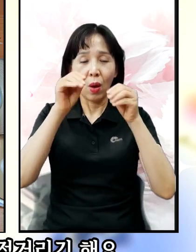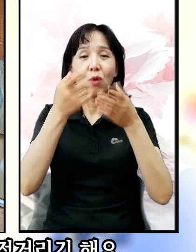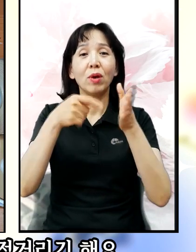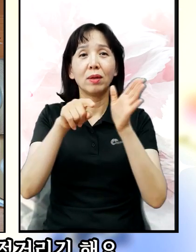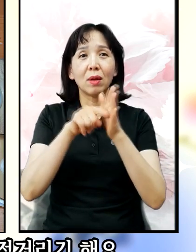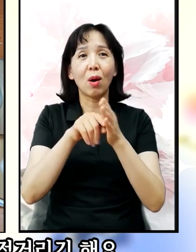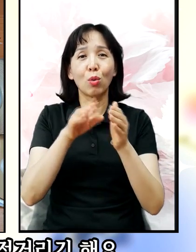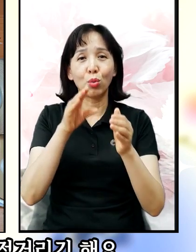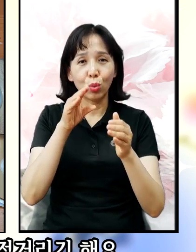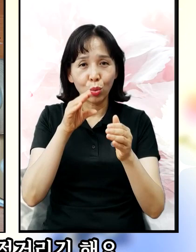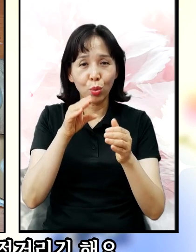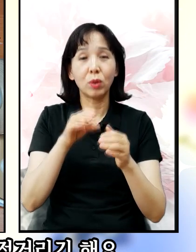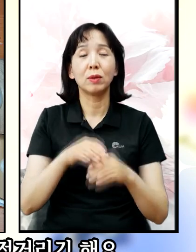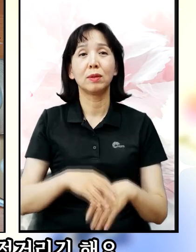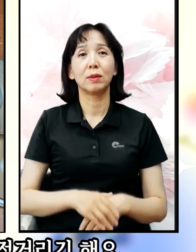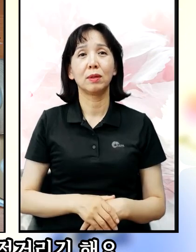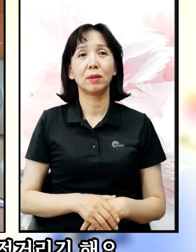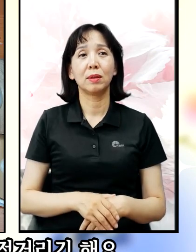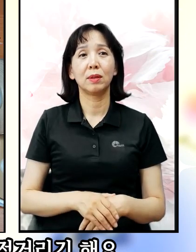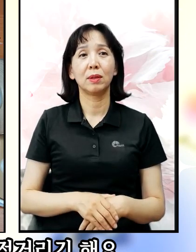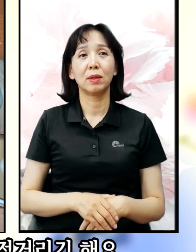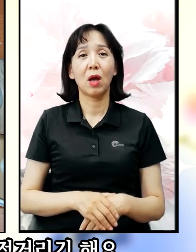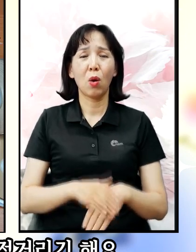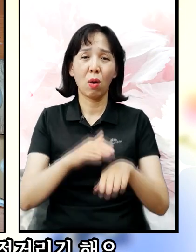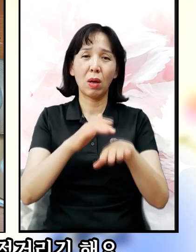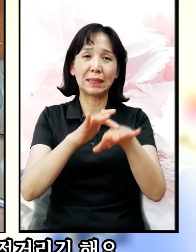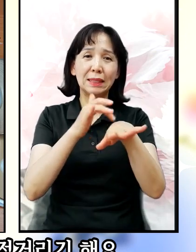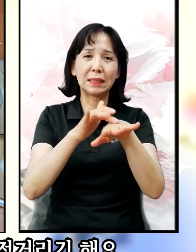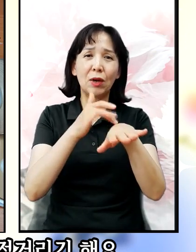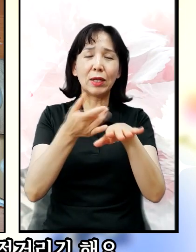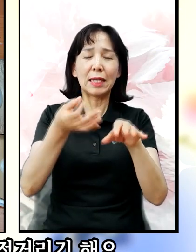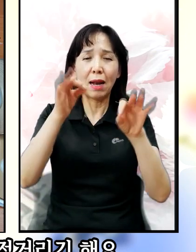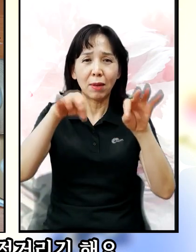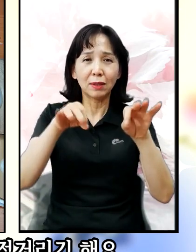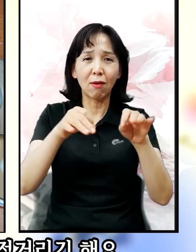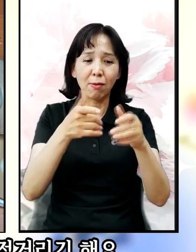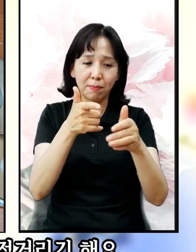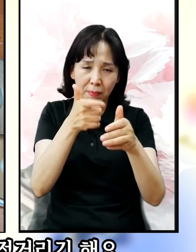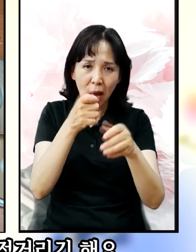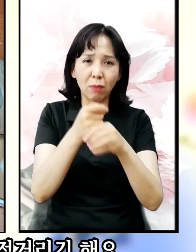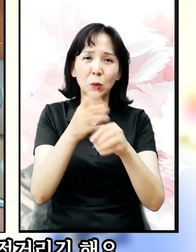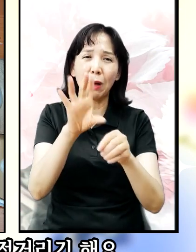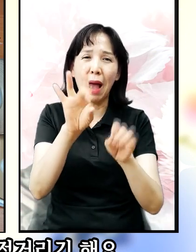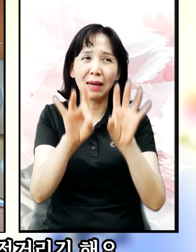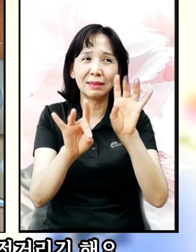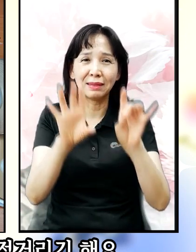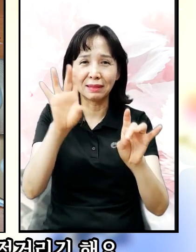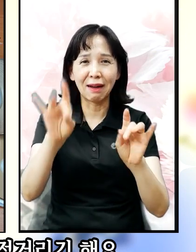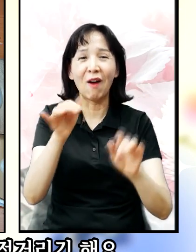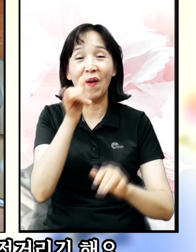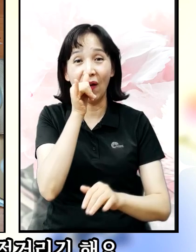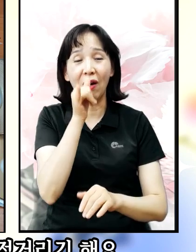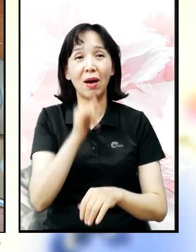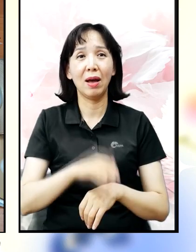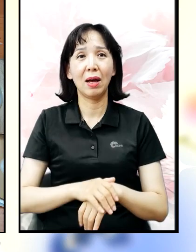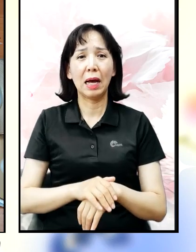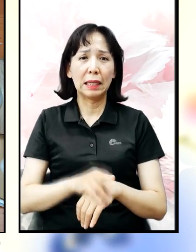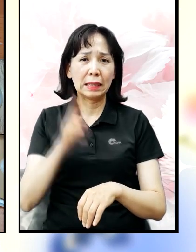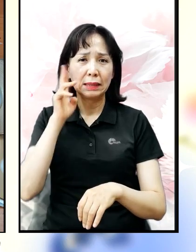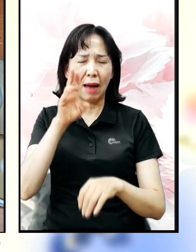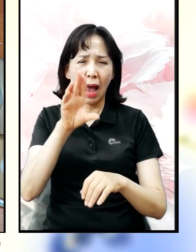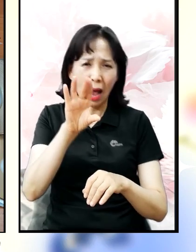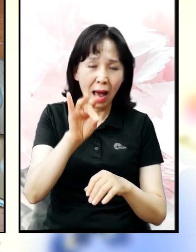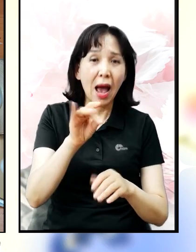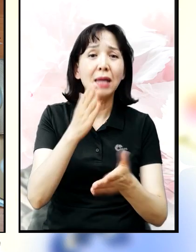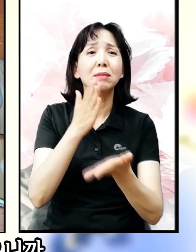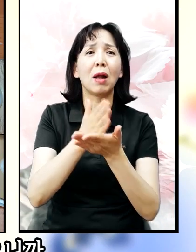자, 원단이 얇아서 글루건이 좀 많이 끈적거리긴 해요. 너무